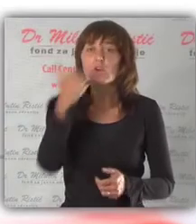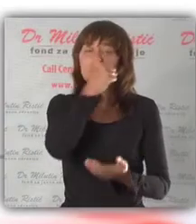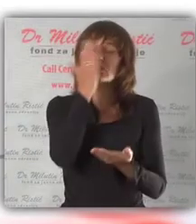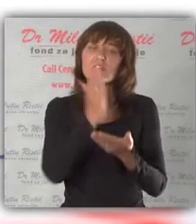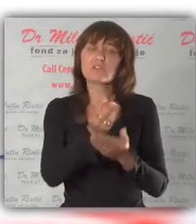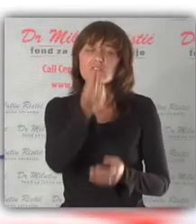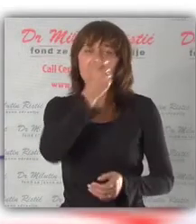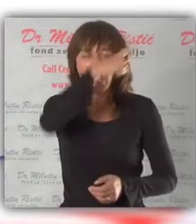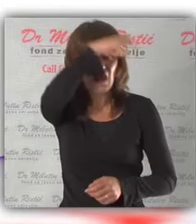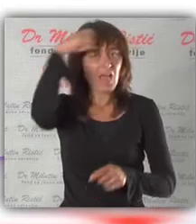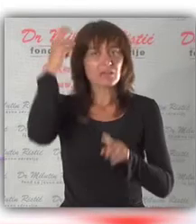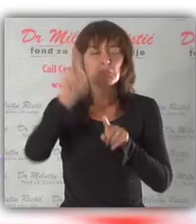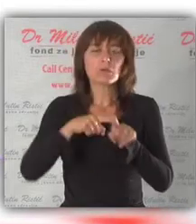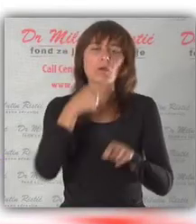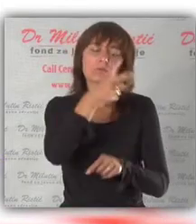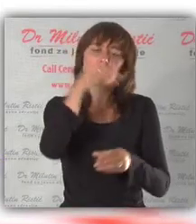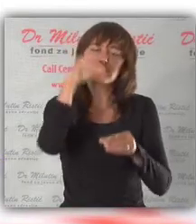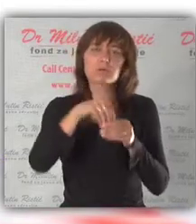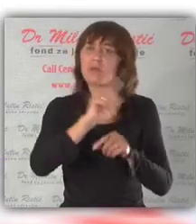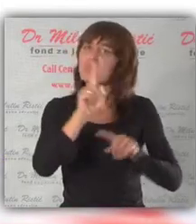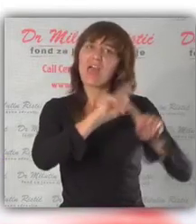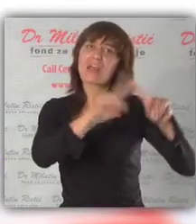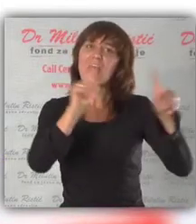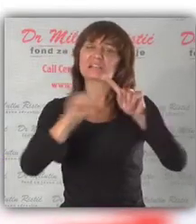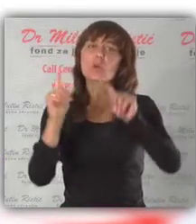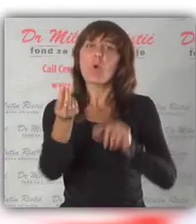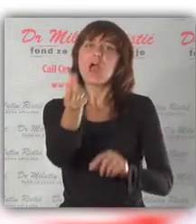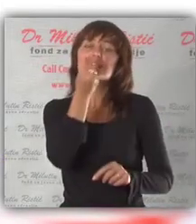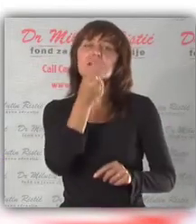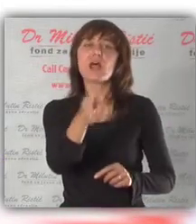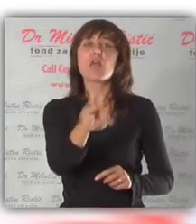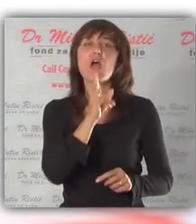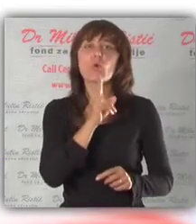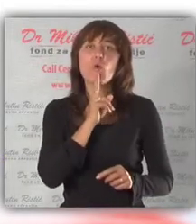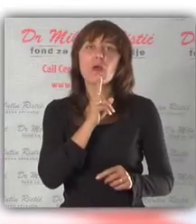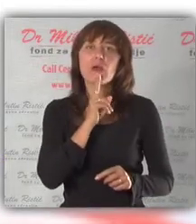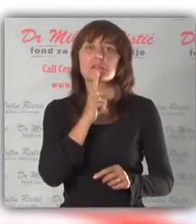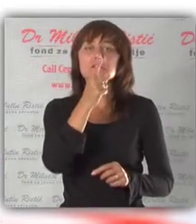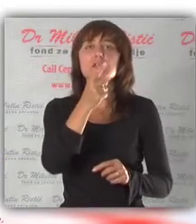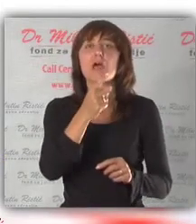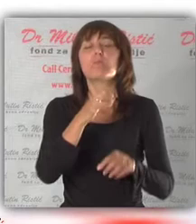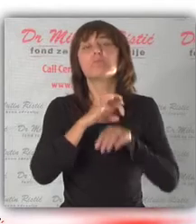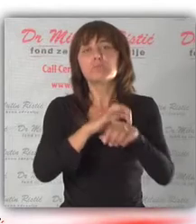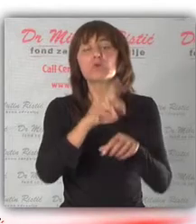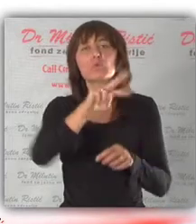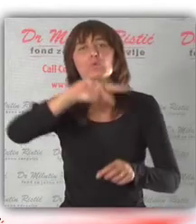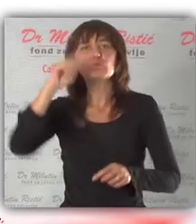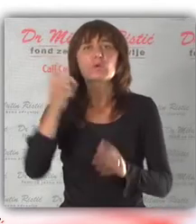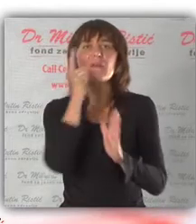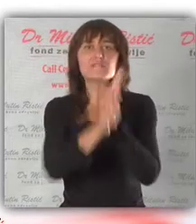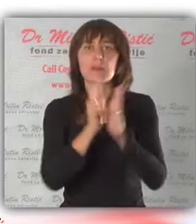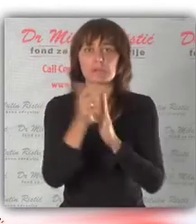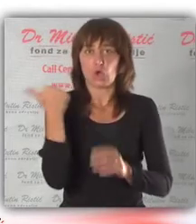se tiče ishrane u letnjim mesecima, ona se suštinski ne razlikuje puno od ishrane koja se upražnjava i u drugim